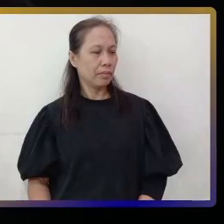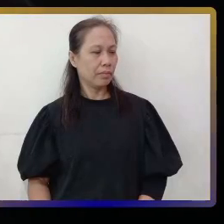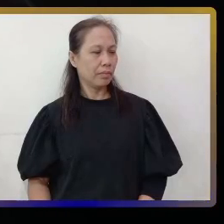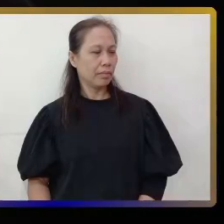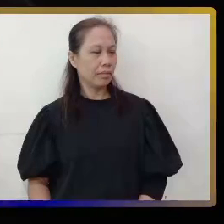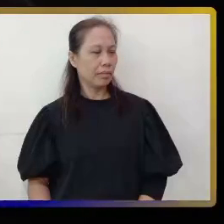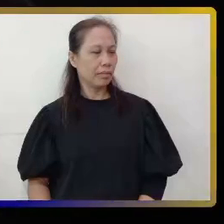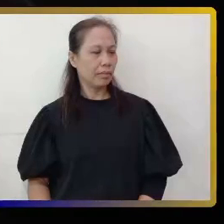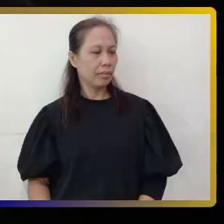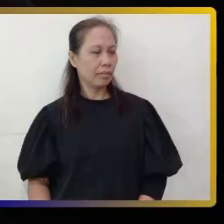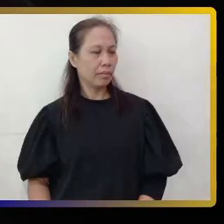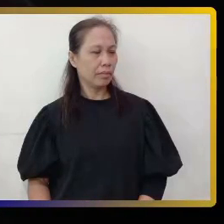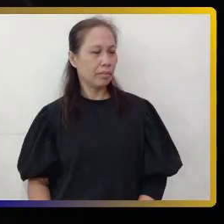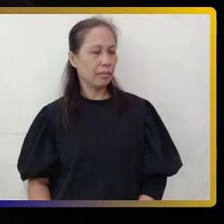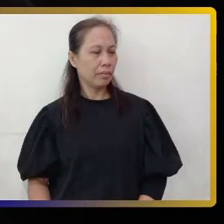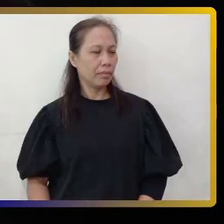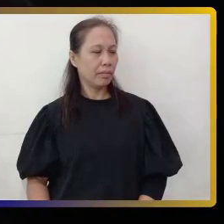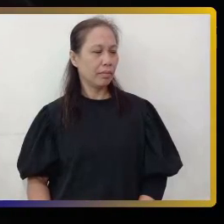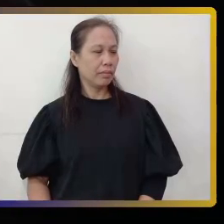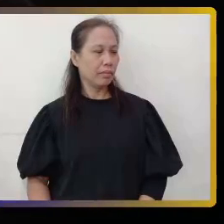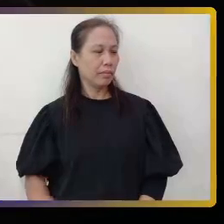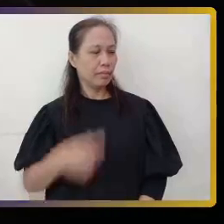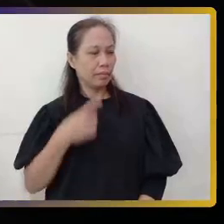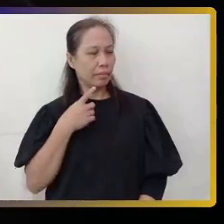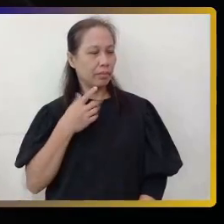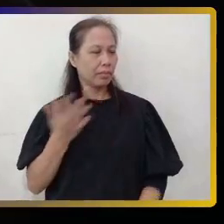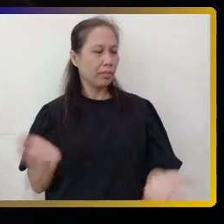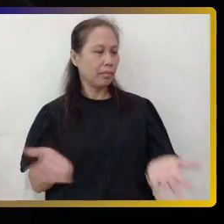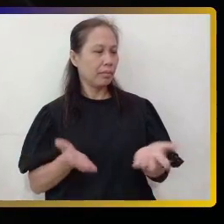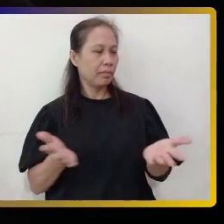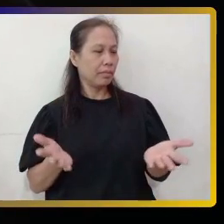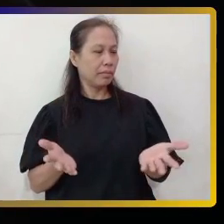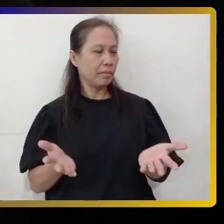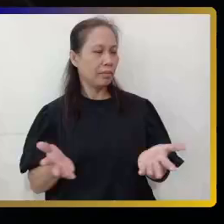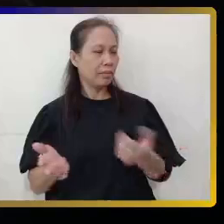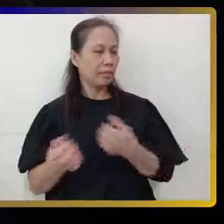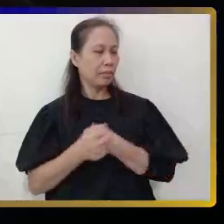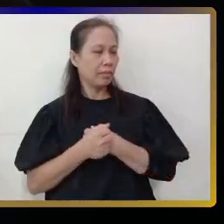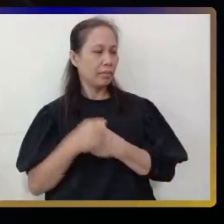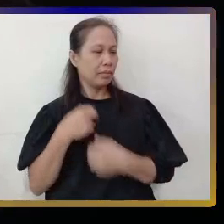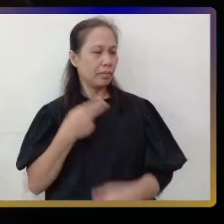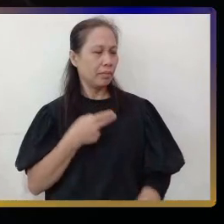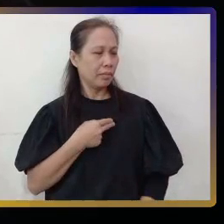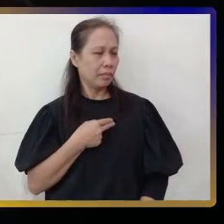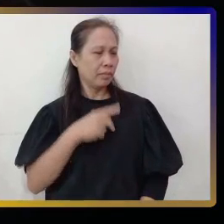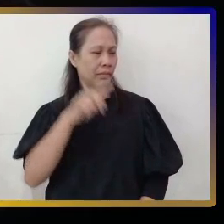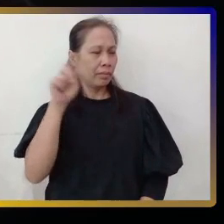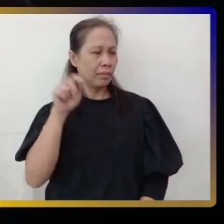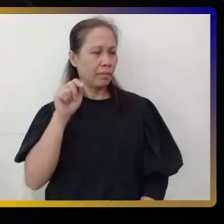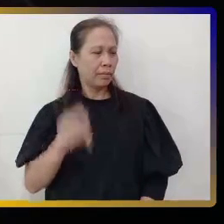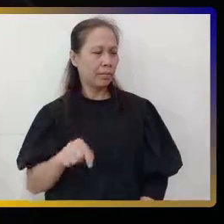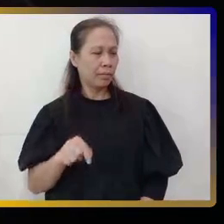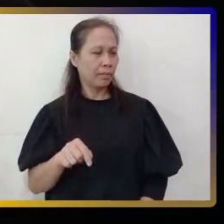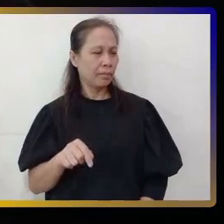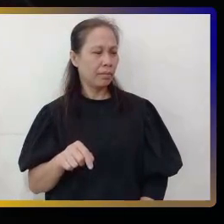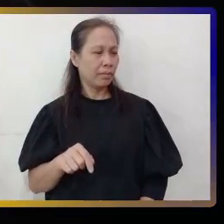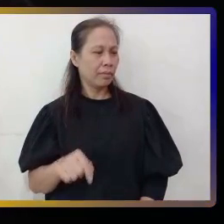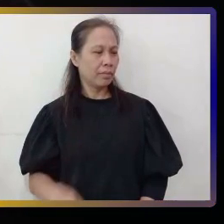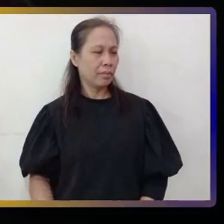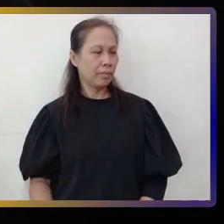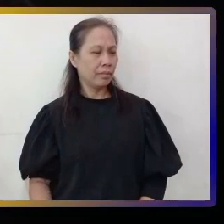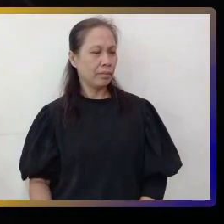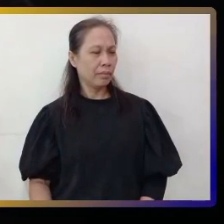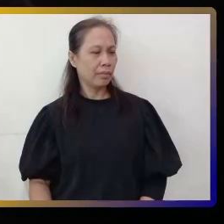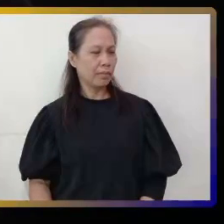have loved you say the Lord yet you say Where in thou was loved us imagine that mga kapatid Alam niyo